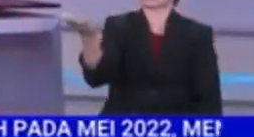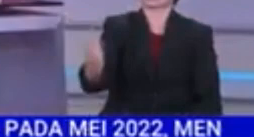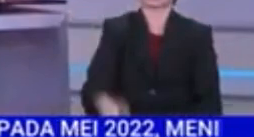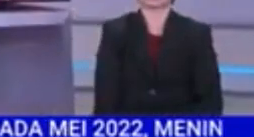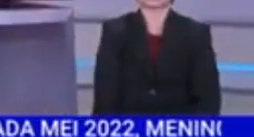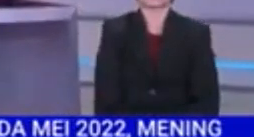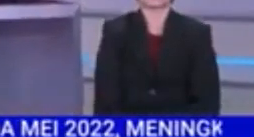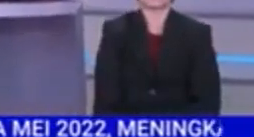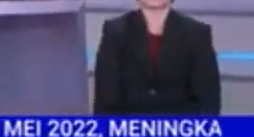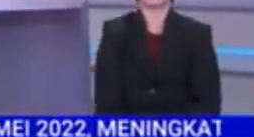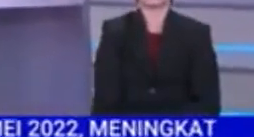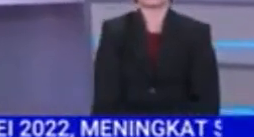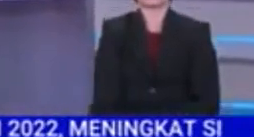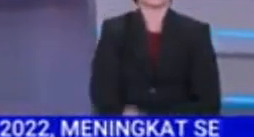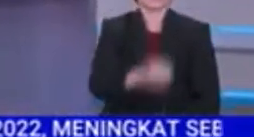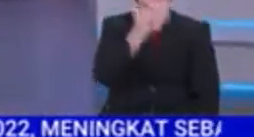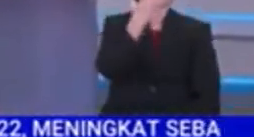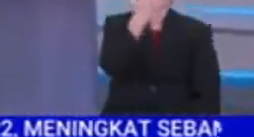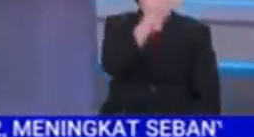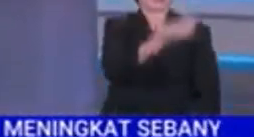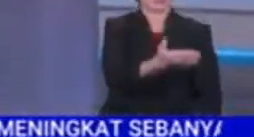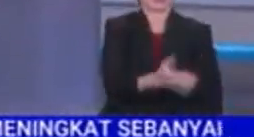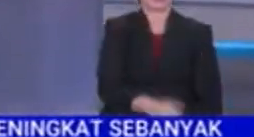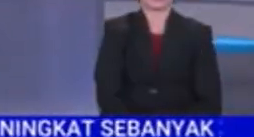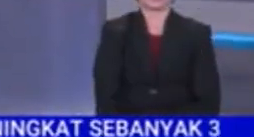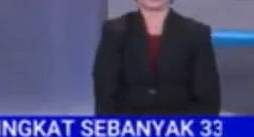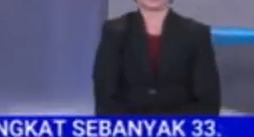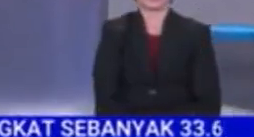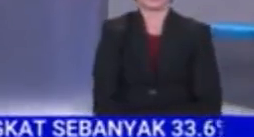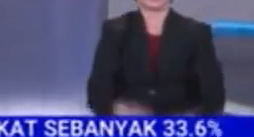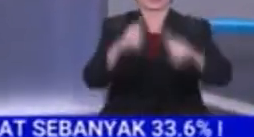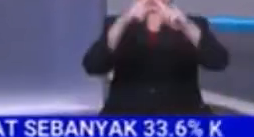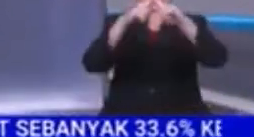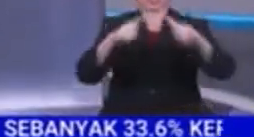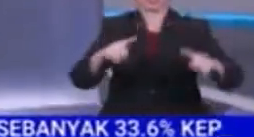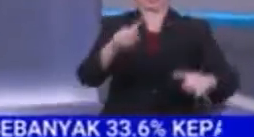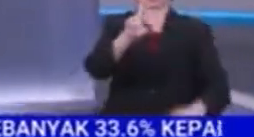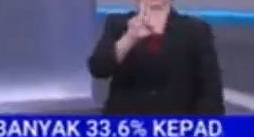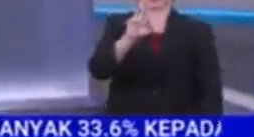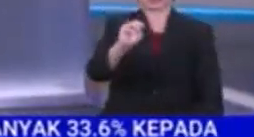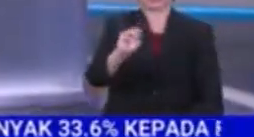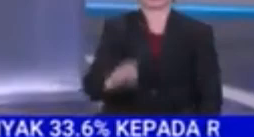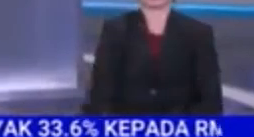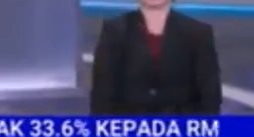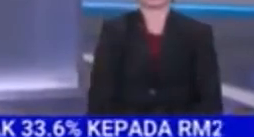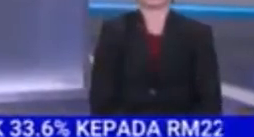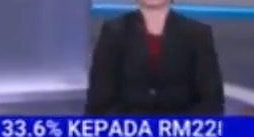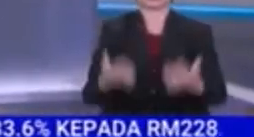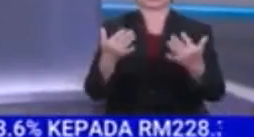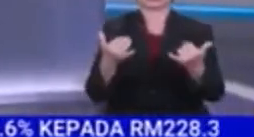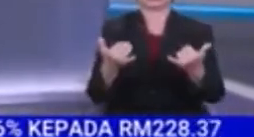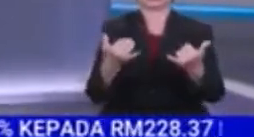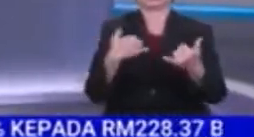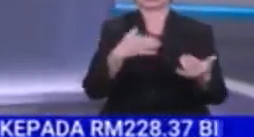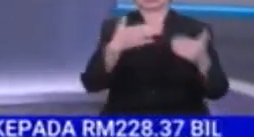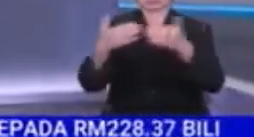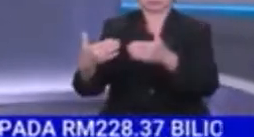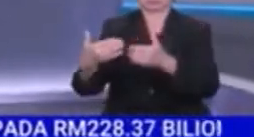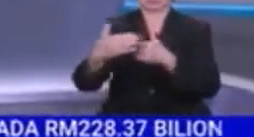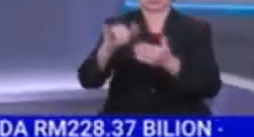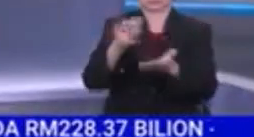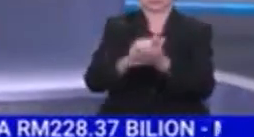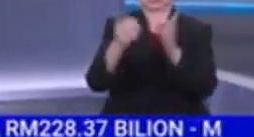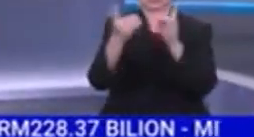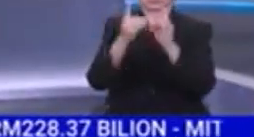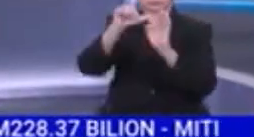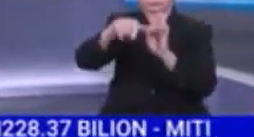silakan mbak semoga sehat jika Israel di Dewa tungku kyb banyak lagi perkembangan menarik menyusul selepas ini